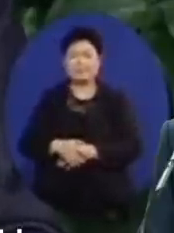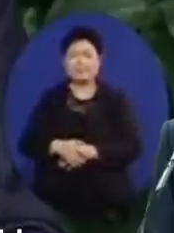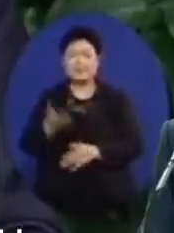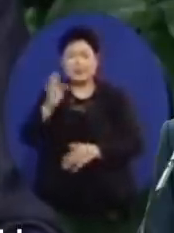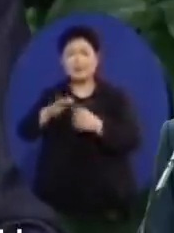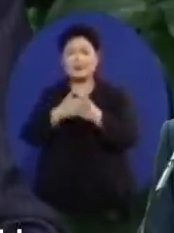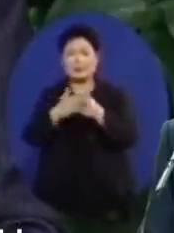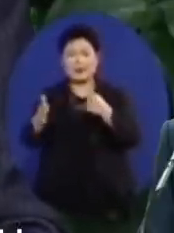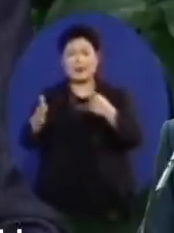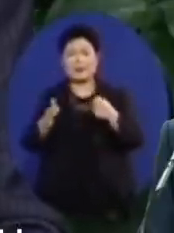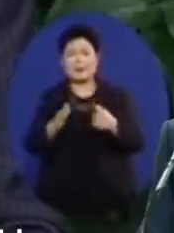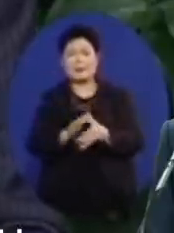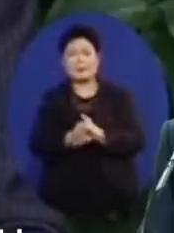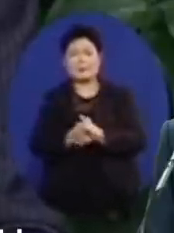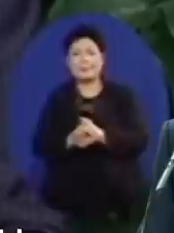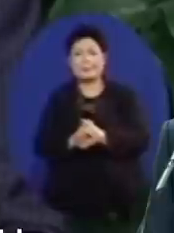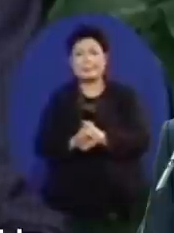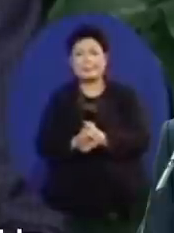그러므로